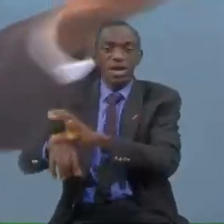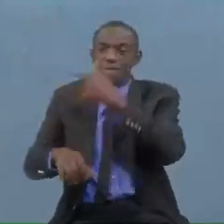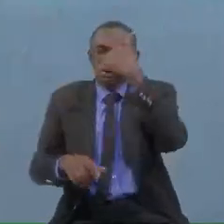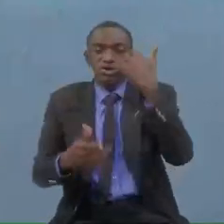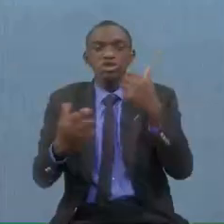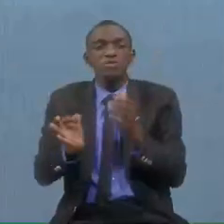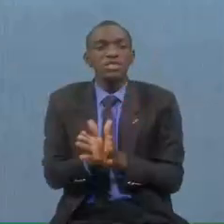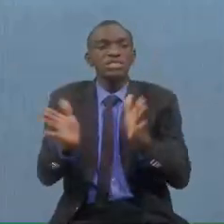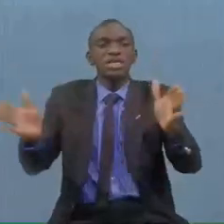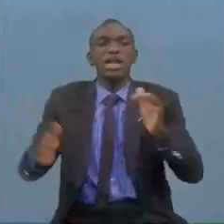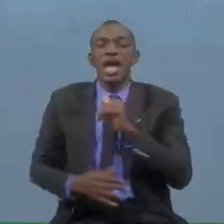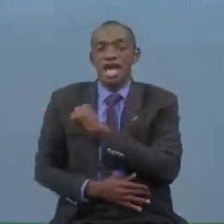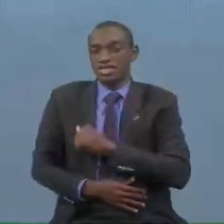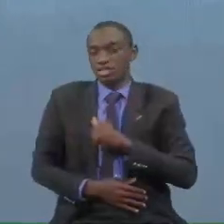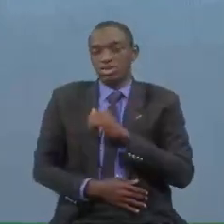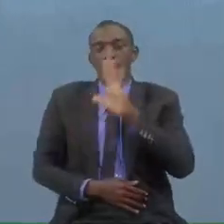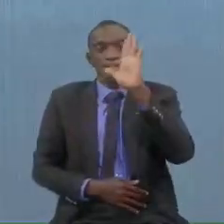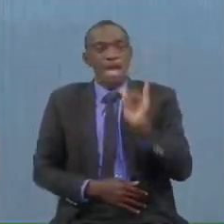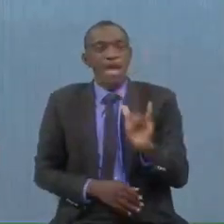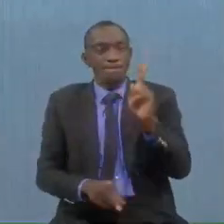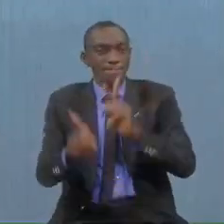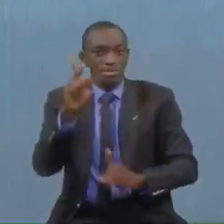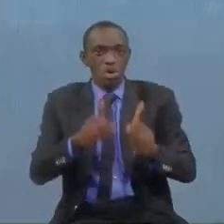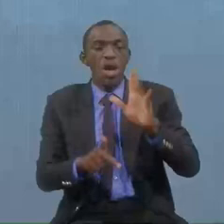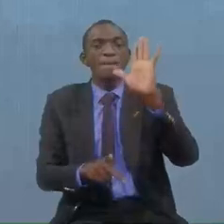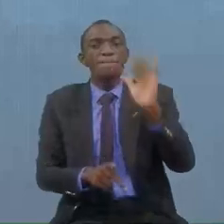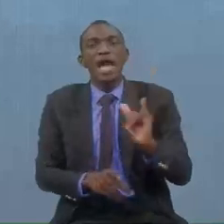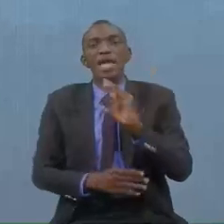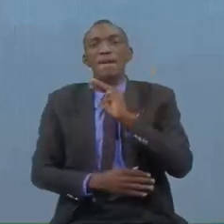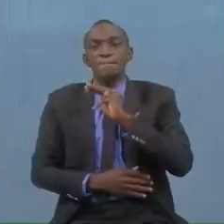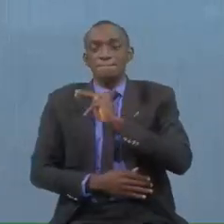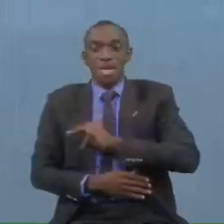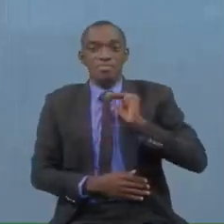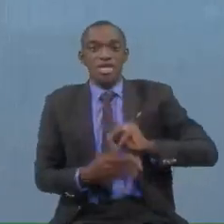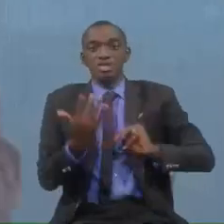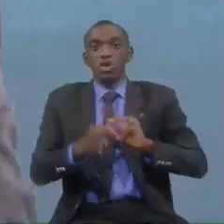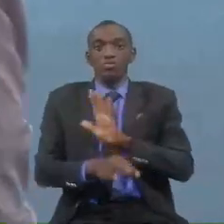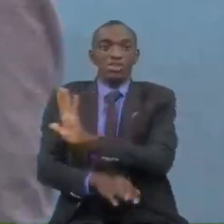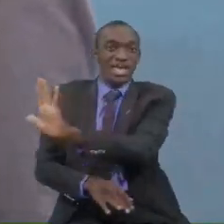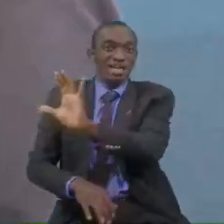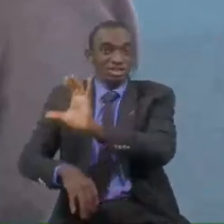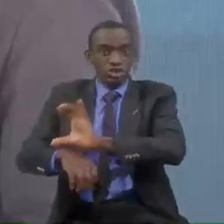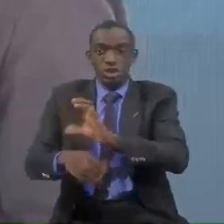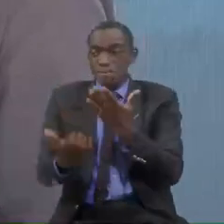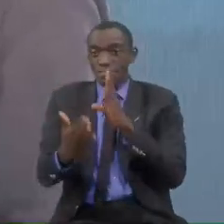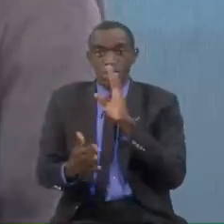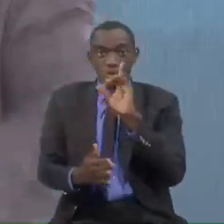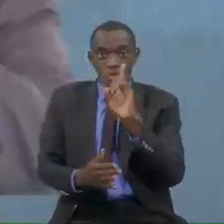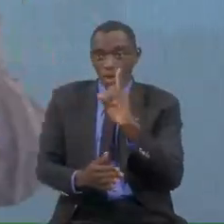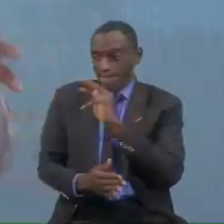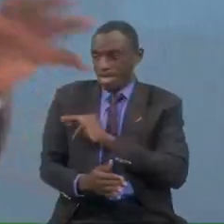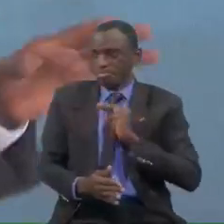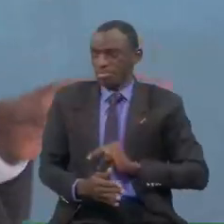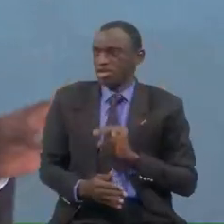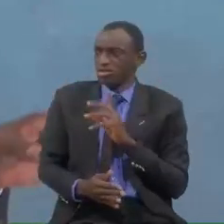de l'attitude générale des gens, par les membres de leur église, les membres de leur église,